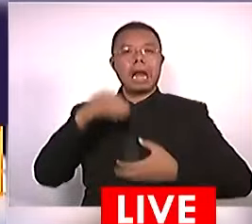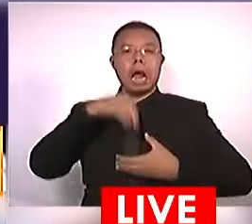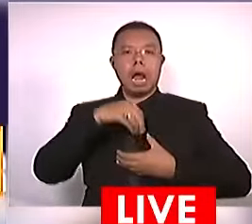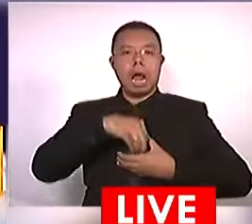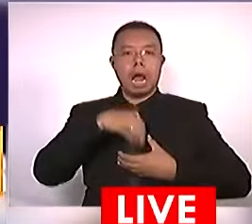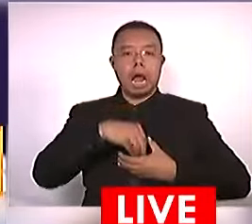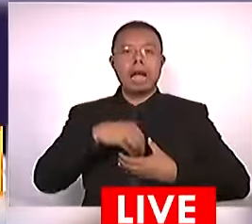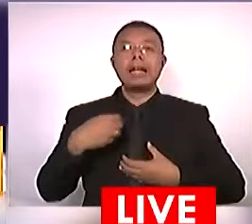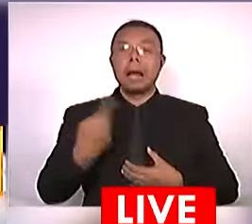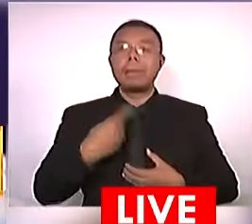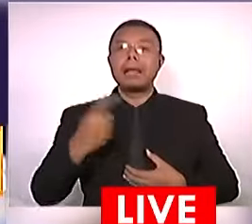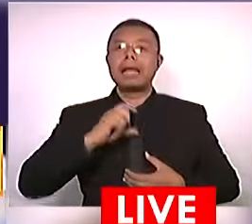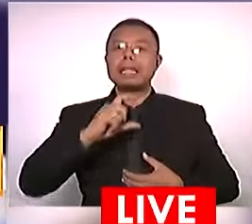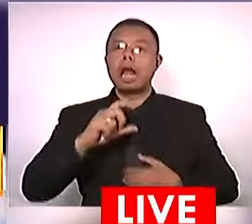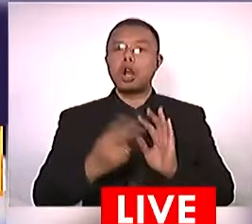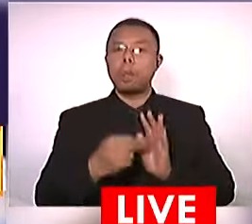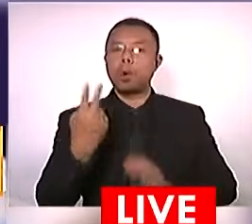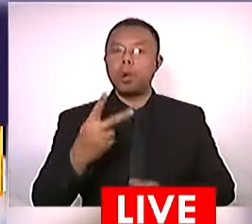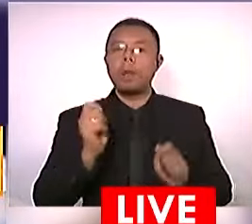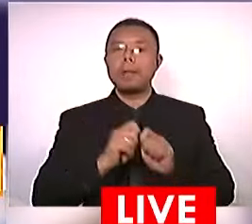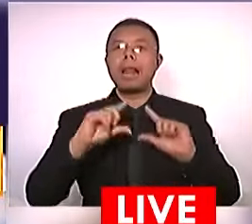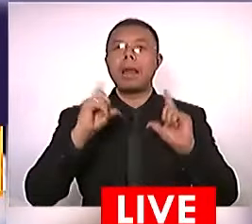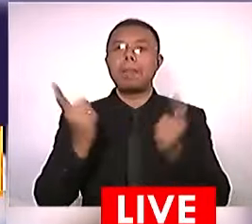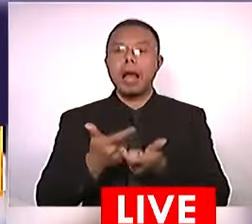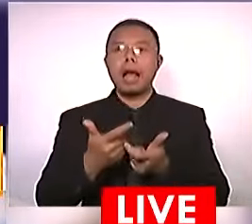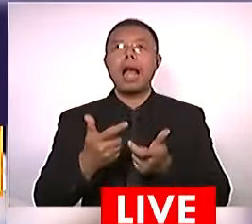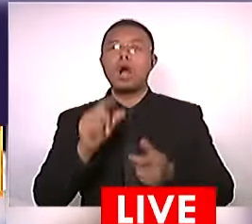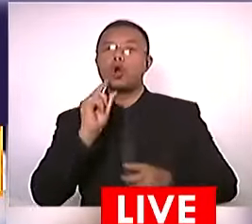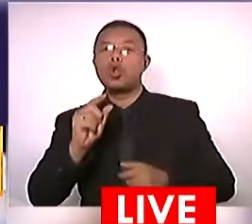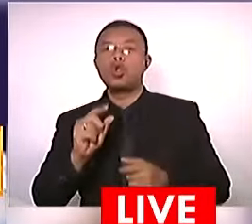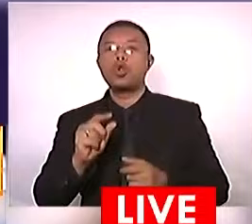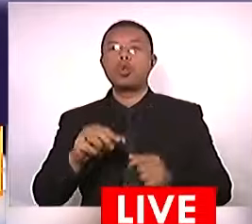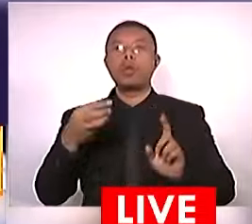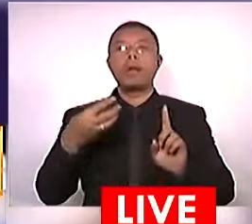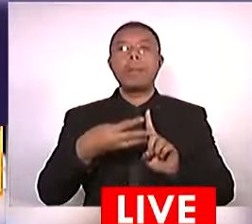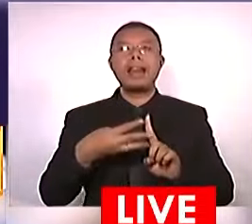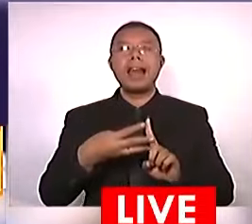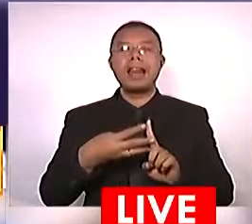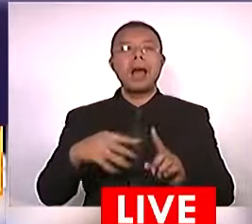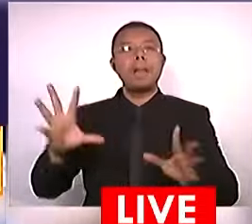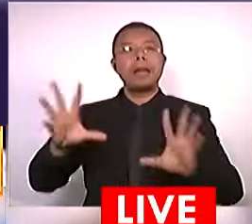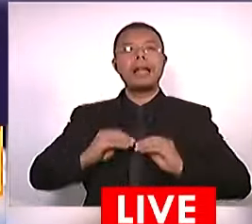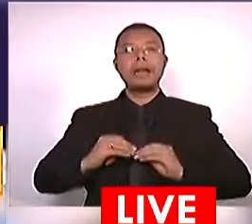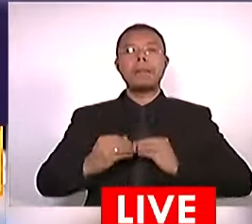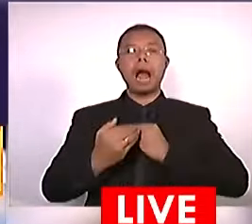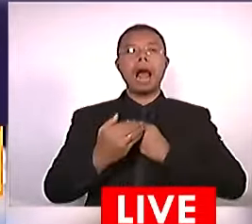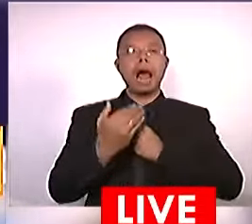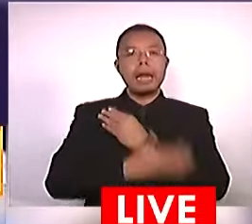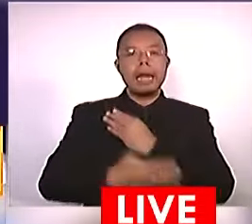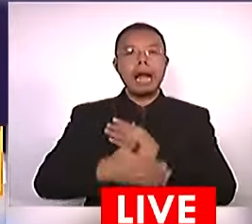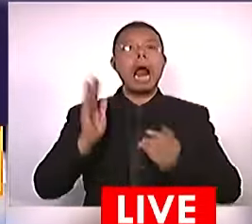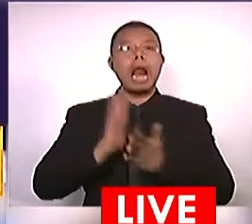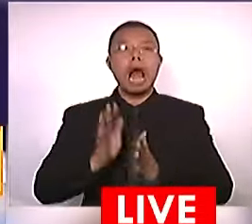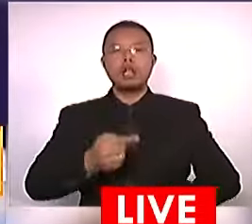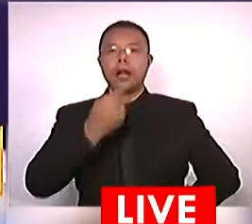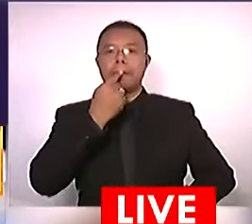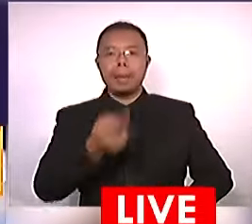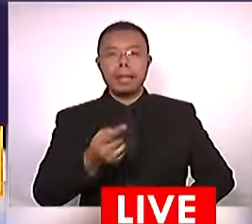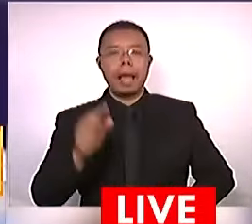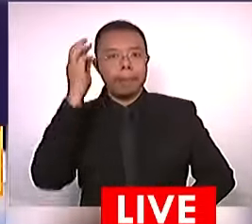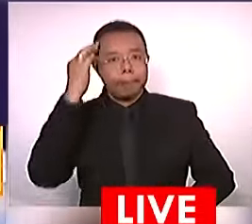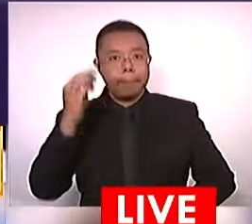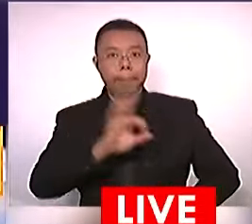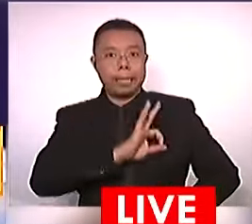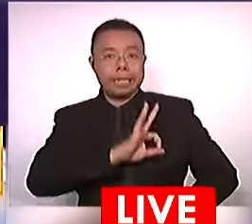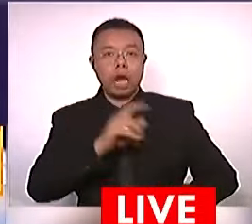dari paslon 2 akan membentuk lembaga badan penerimaan negara yang dikomandoi langsung oleh Presiden sehingga